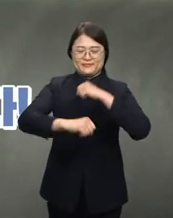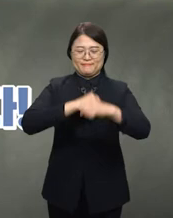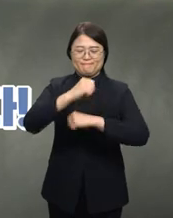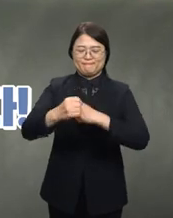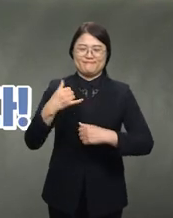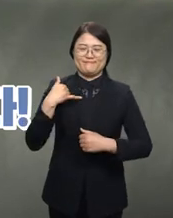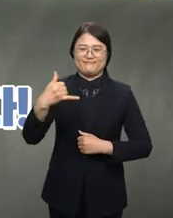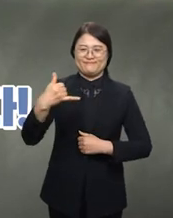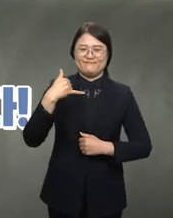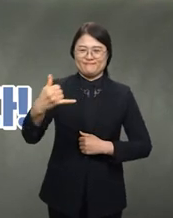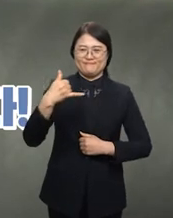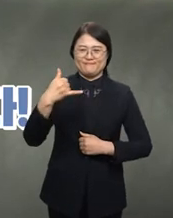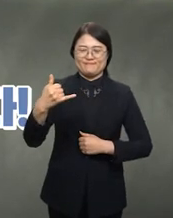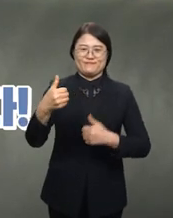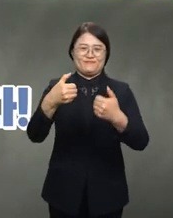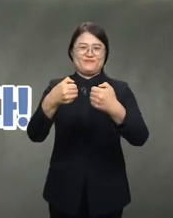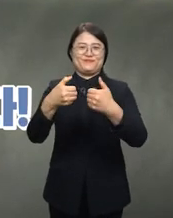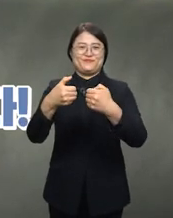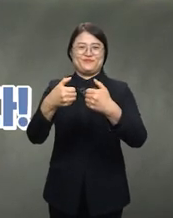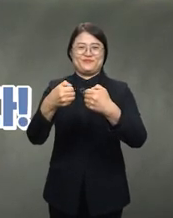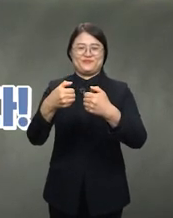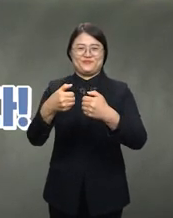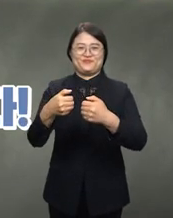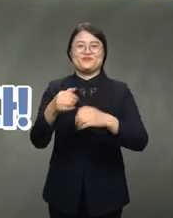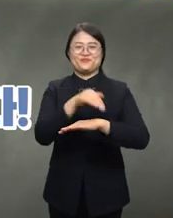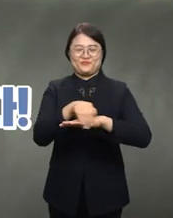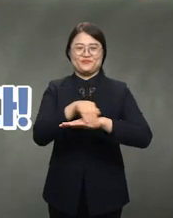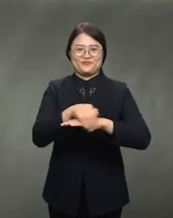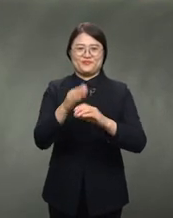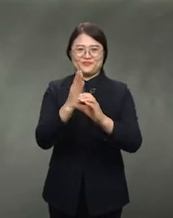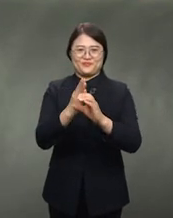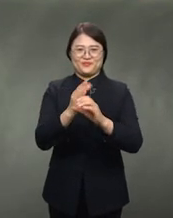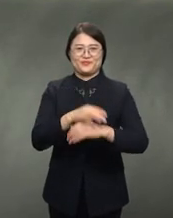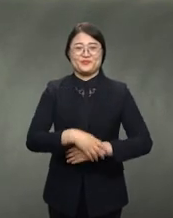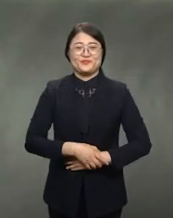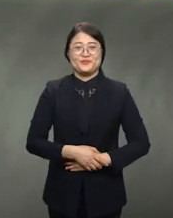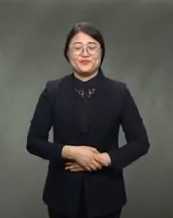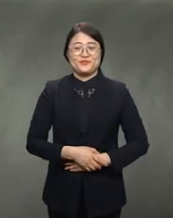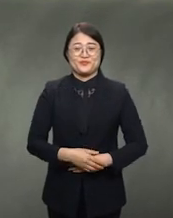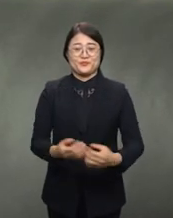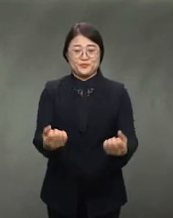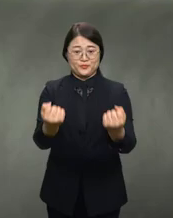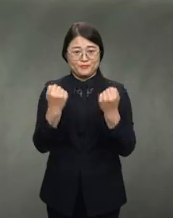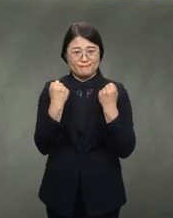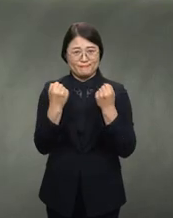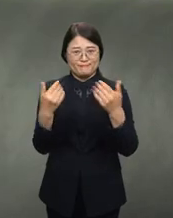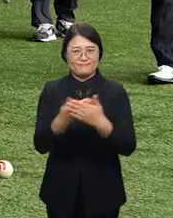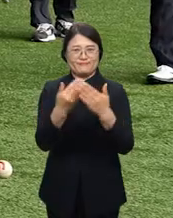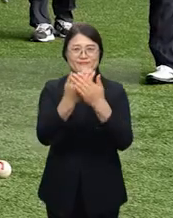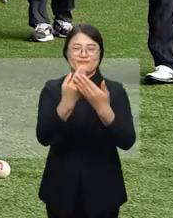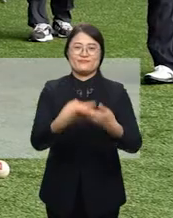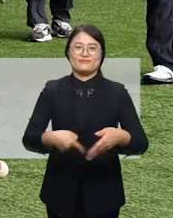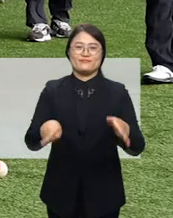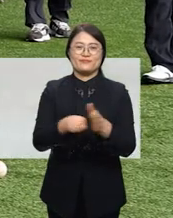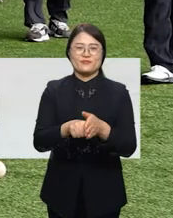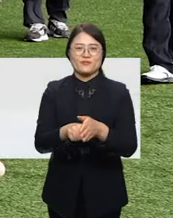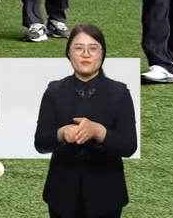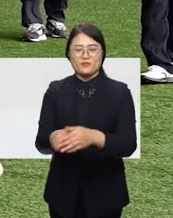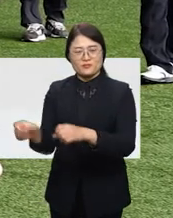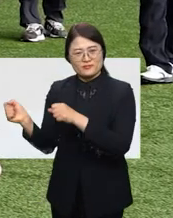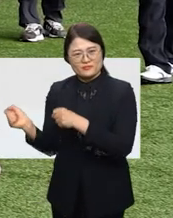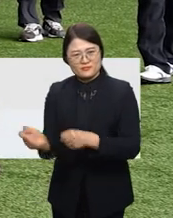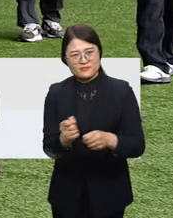회원들께 상담을 해드리려고 생각하고 있습니다. 건강 정진을 위해서는 그라운드